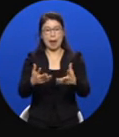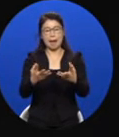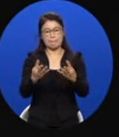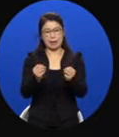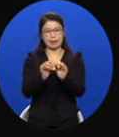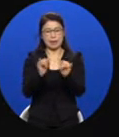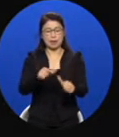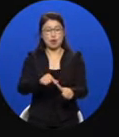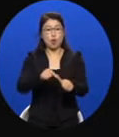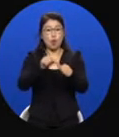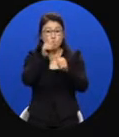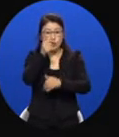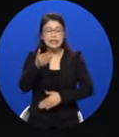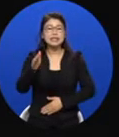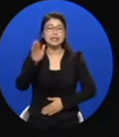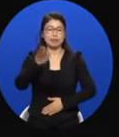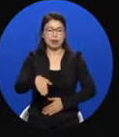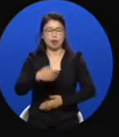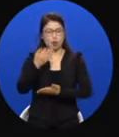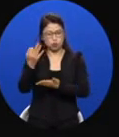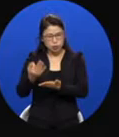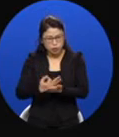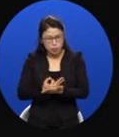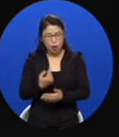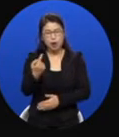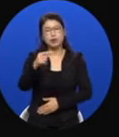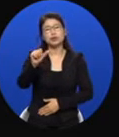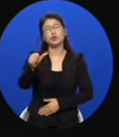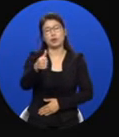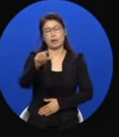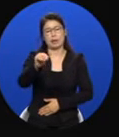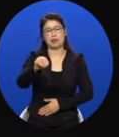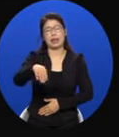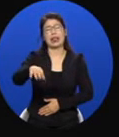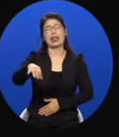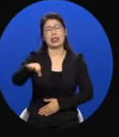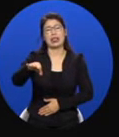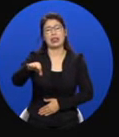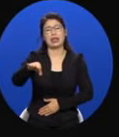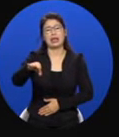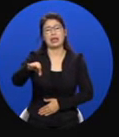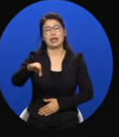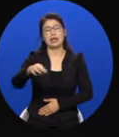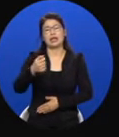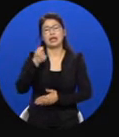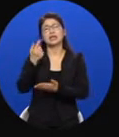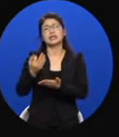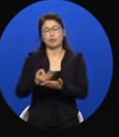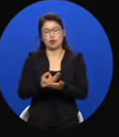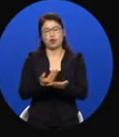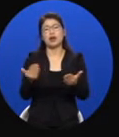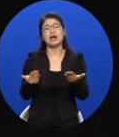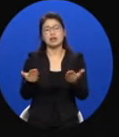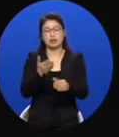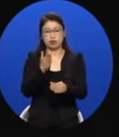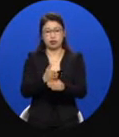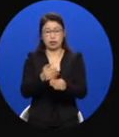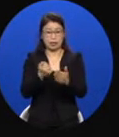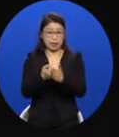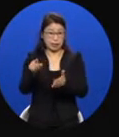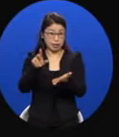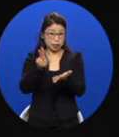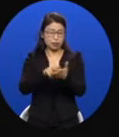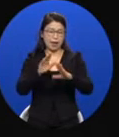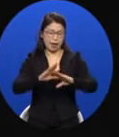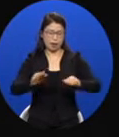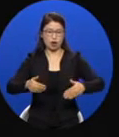분들이 고용되어지지만 급여 1,500만 원짜리, 1,600만 원짜리의 급여에 종사하고 계십니다. 저는 이 문제를